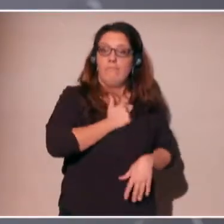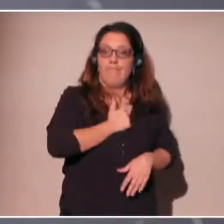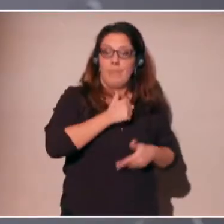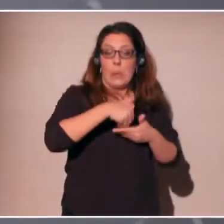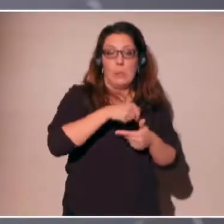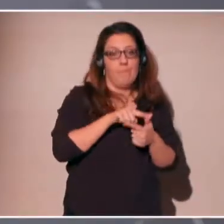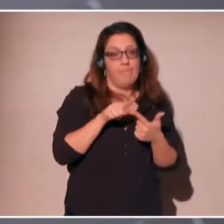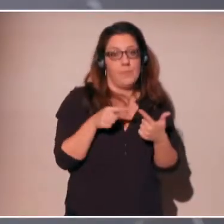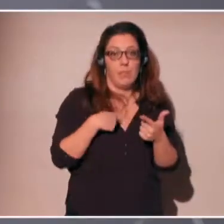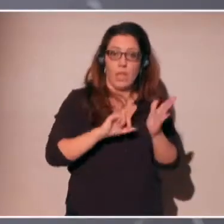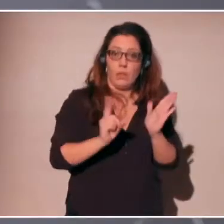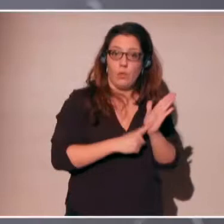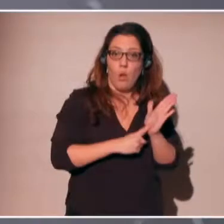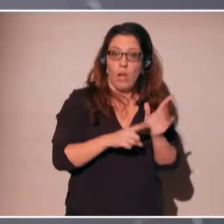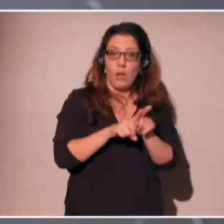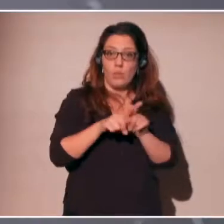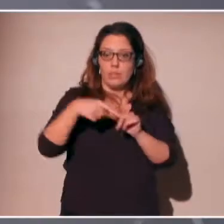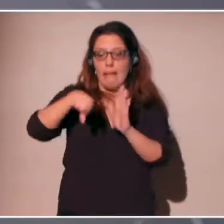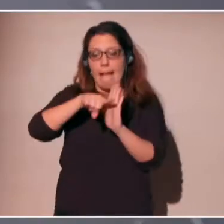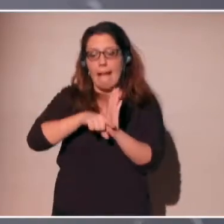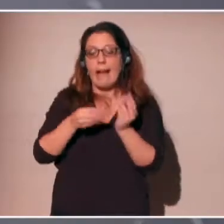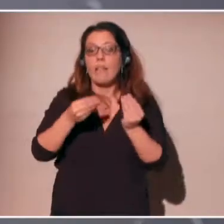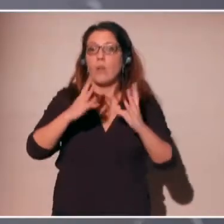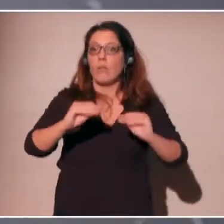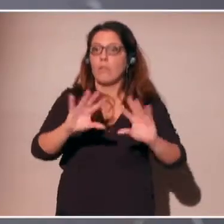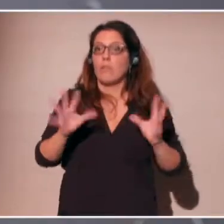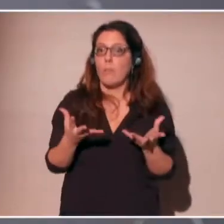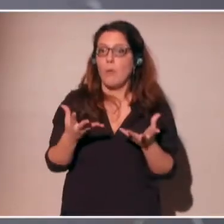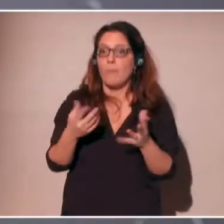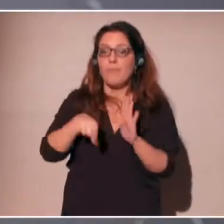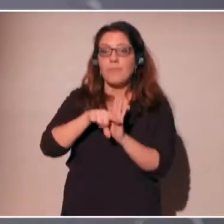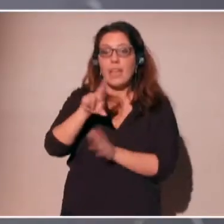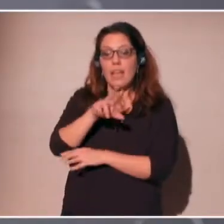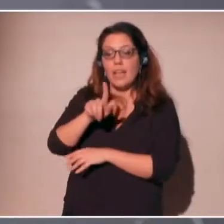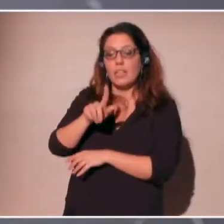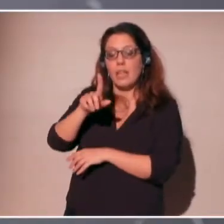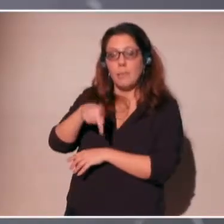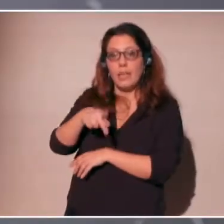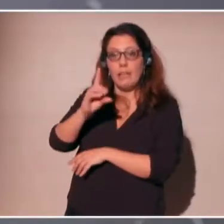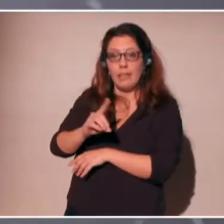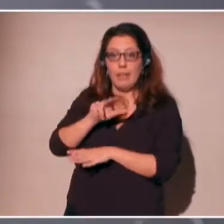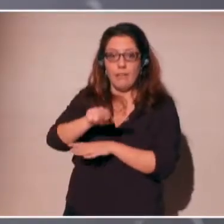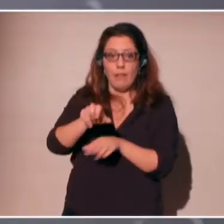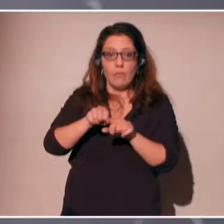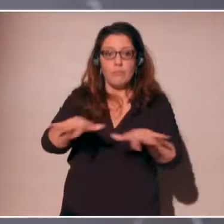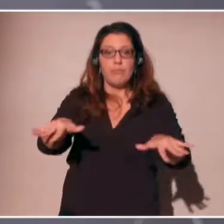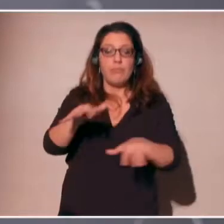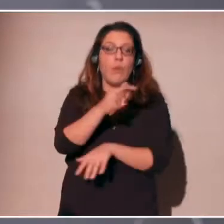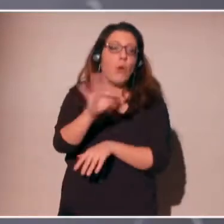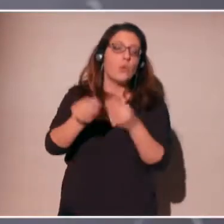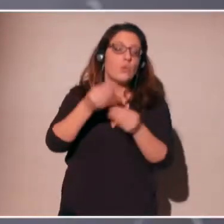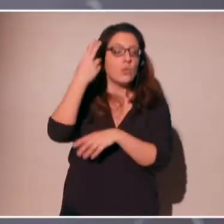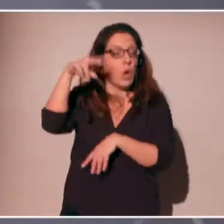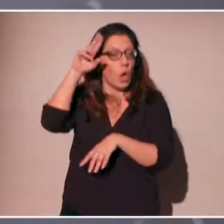la vie qu'on va donner à ces nouvelles règles. Le RGPD, il arrive en France et en Europe à la fin du mois de mai. Il n'y aura